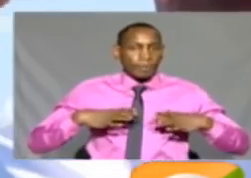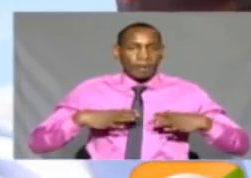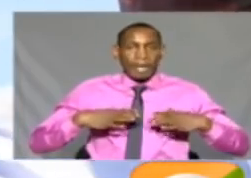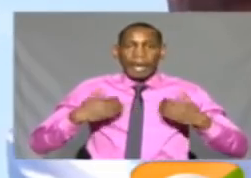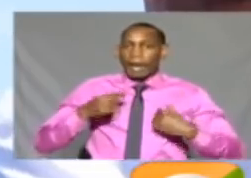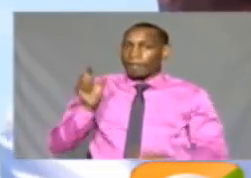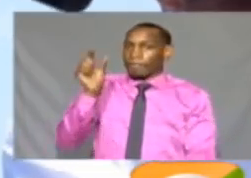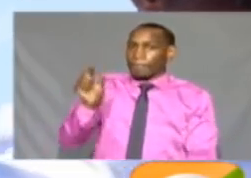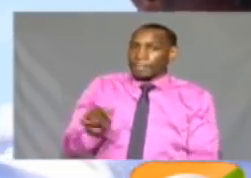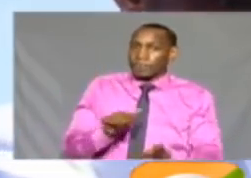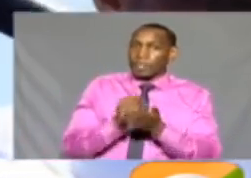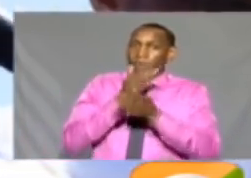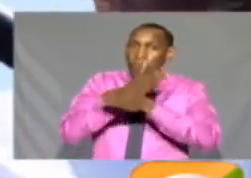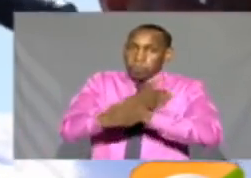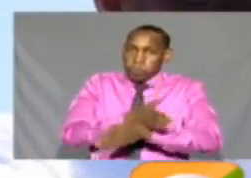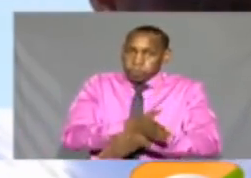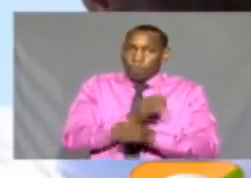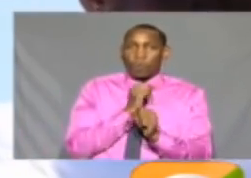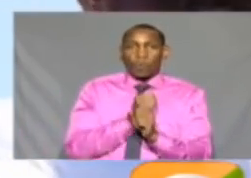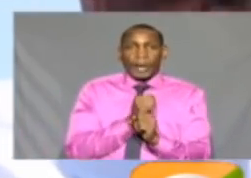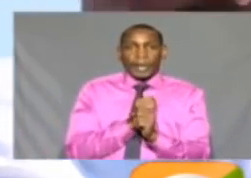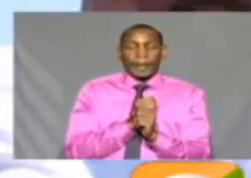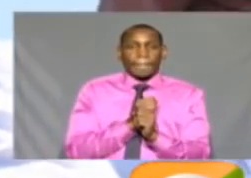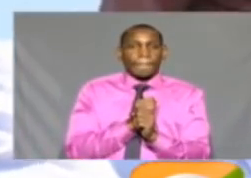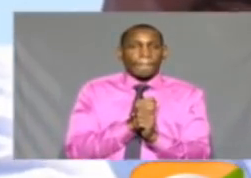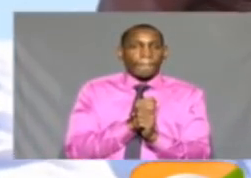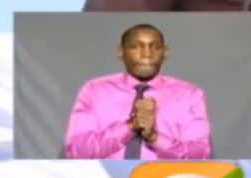mtu ambaye amezembea kazini kwake.